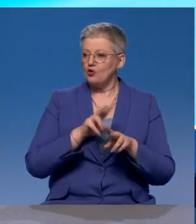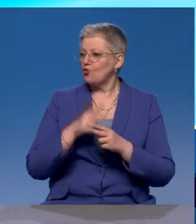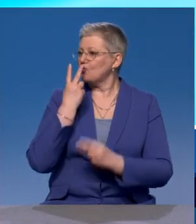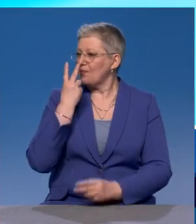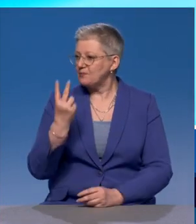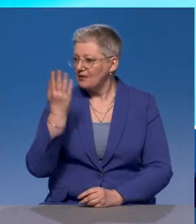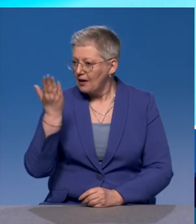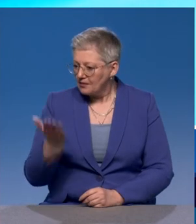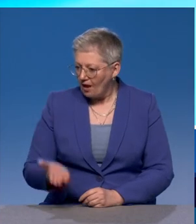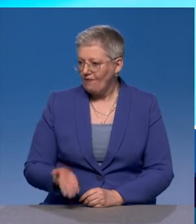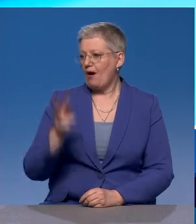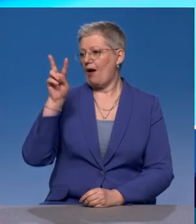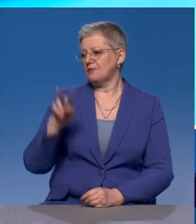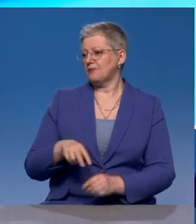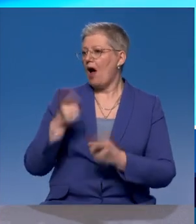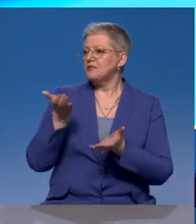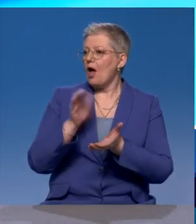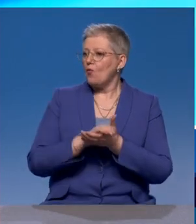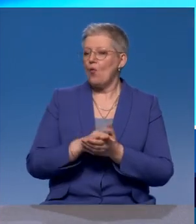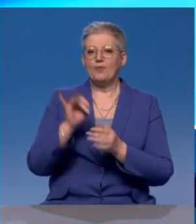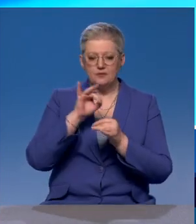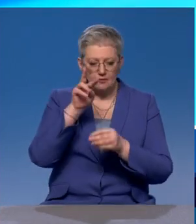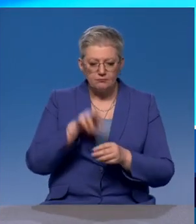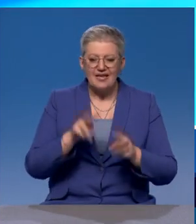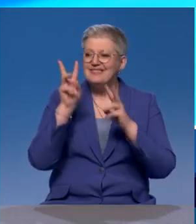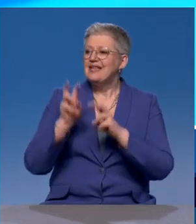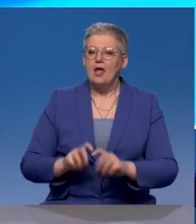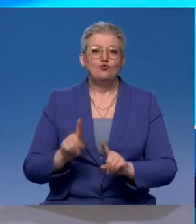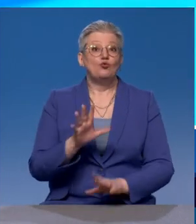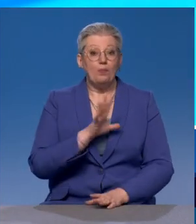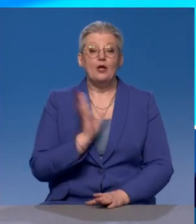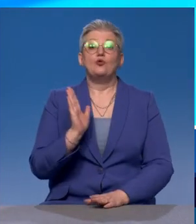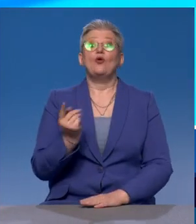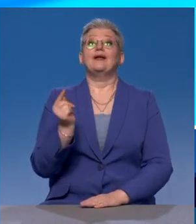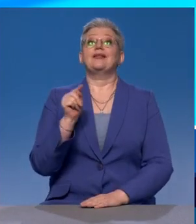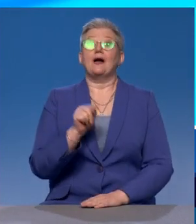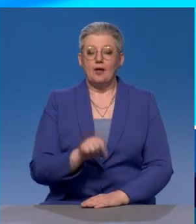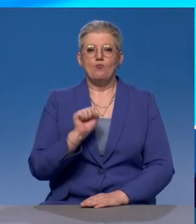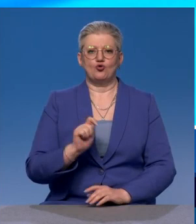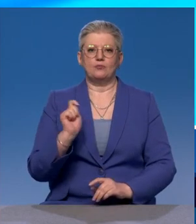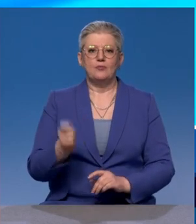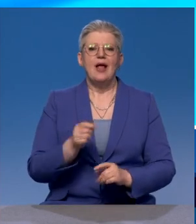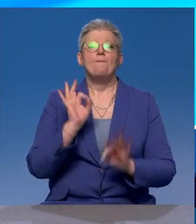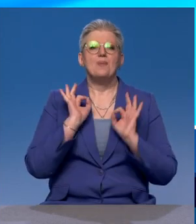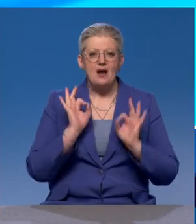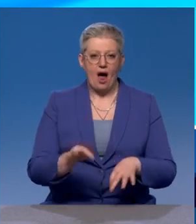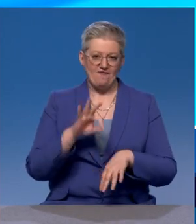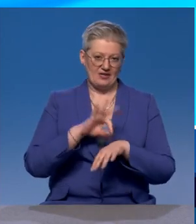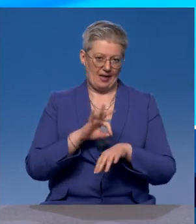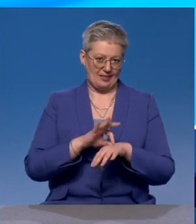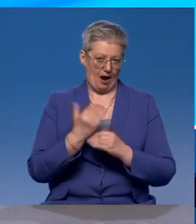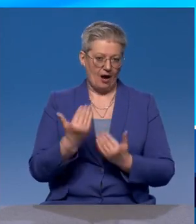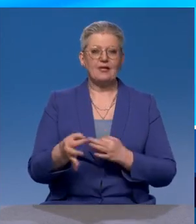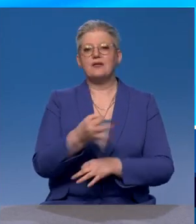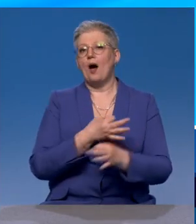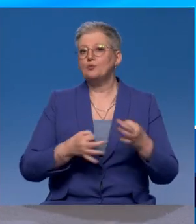вас, ознакомиться с результатами ваших исследований. И только тогда он сможет поставить вам правильный диагноз, обсудить с вами. Может